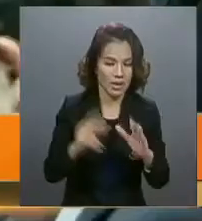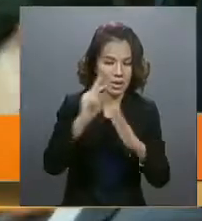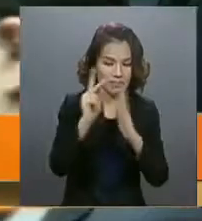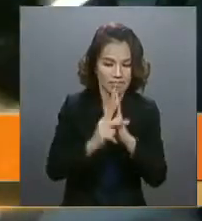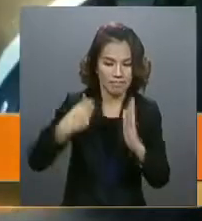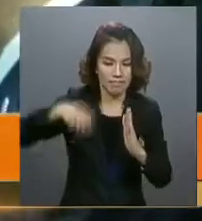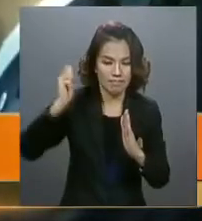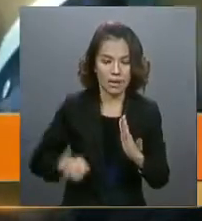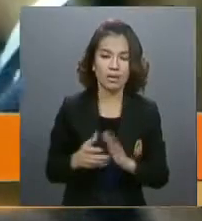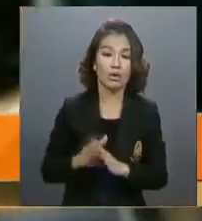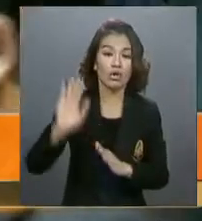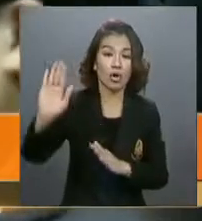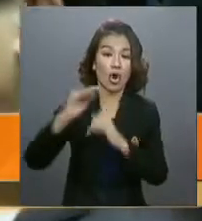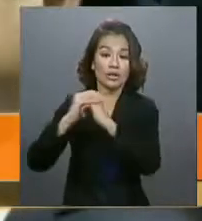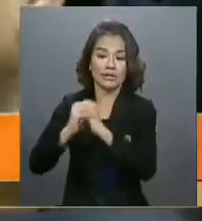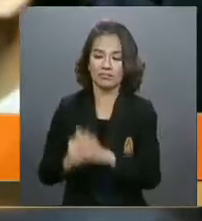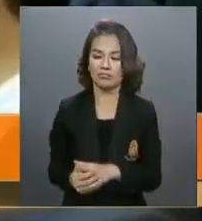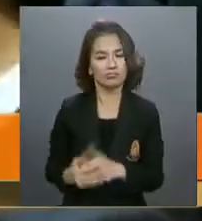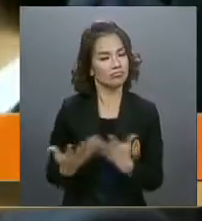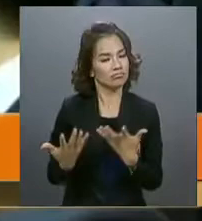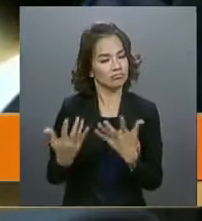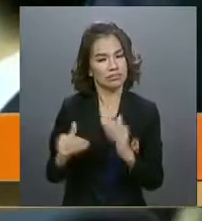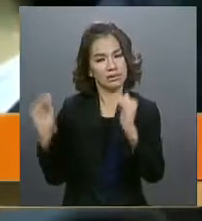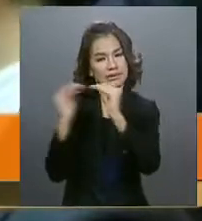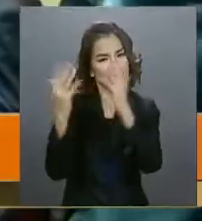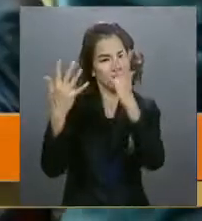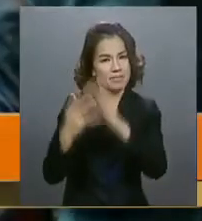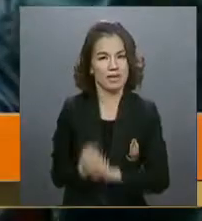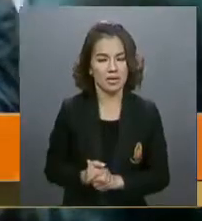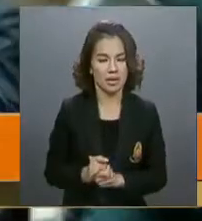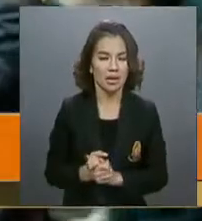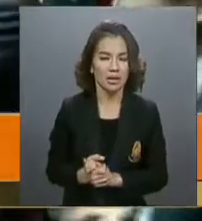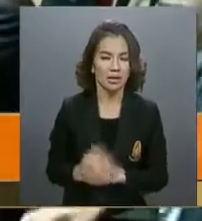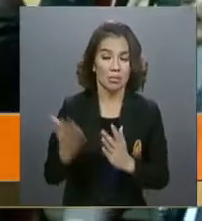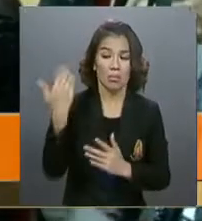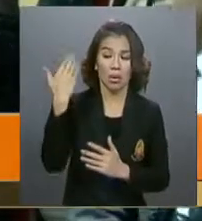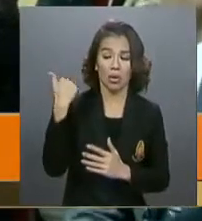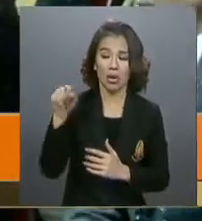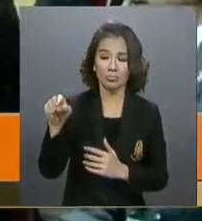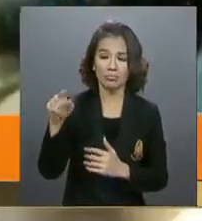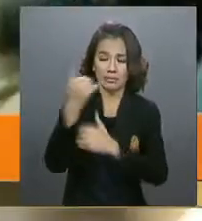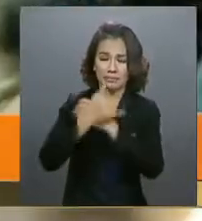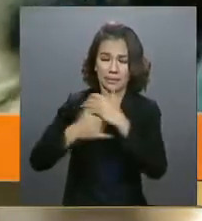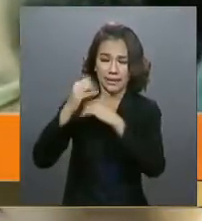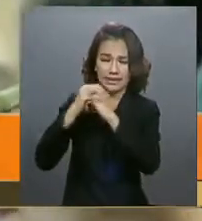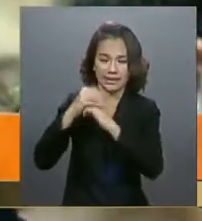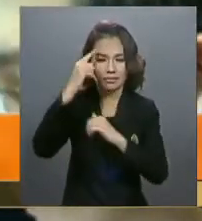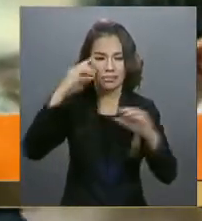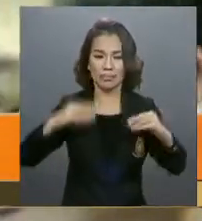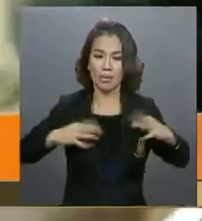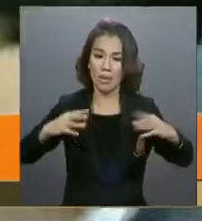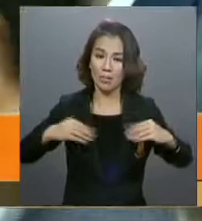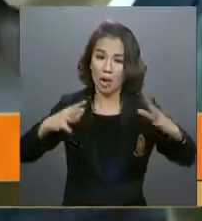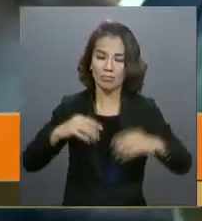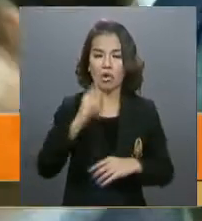ไม่มีสิทธิ์กล่าวอ้างกรรมสิทธิ์ในหมู่เกาะทะเลจีนใต้ซึ่งก่อนหน้านี้จีนยืนกรานไม่ยอมรับคำตัดสินรวมถึงได้ตำหนิส